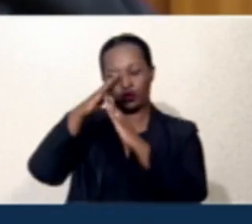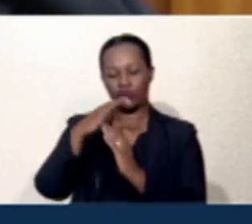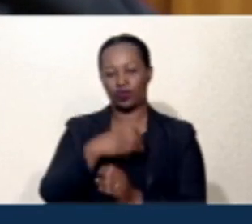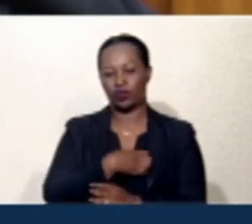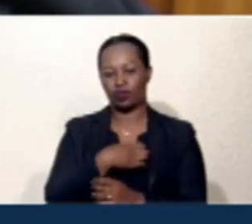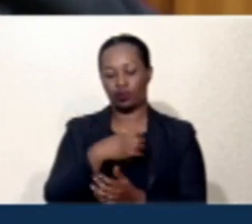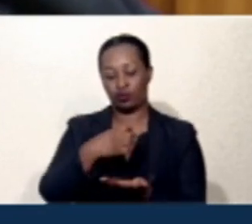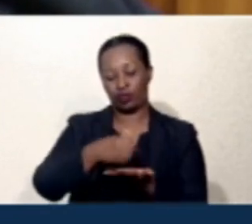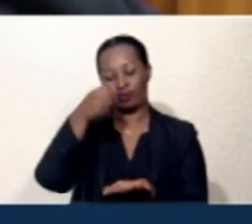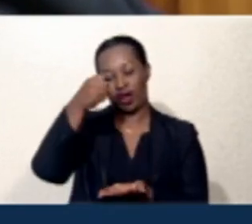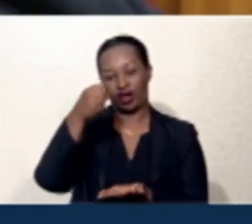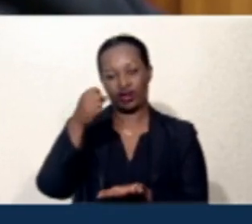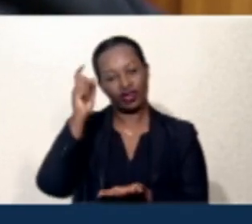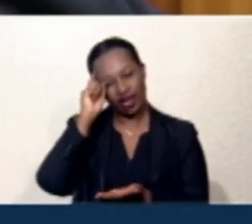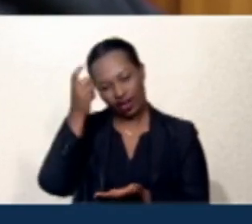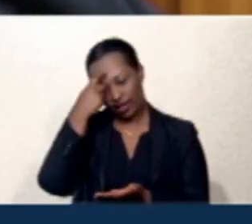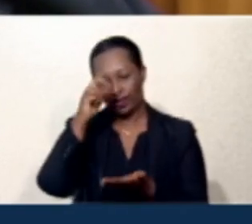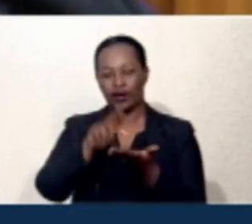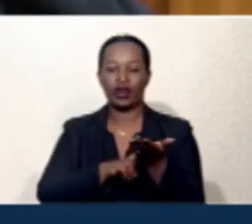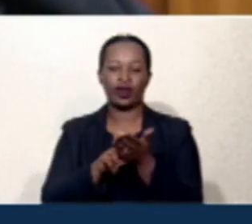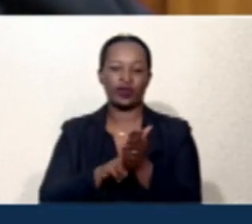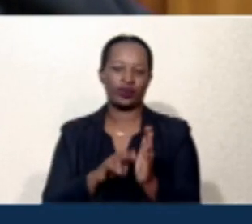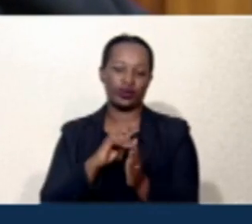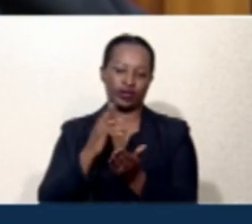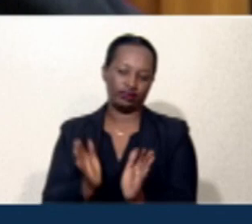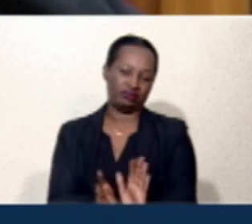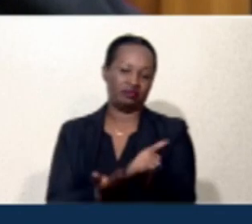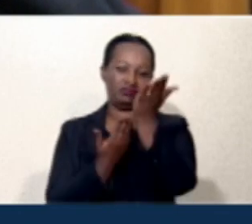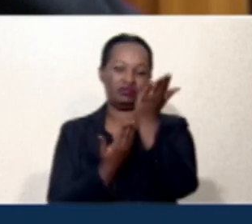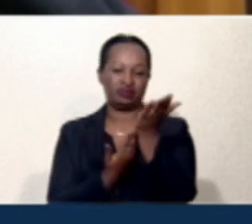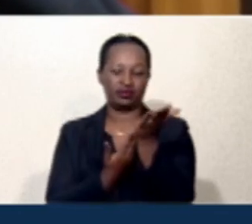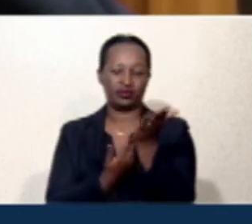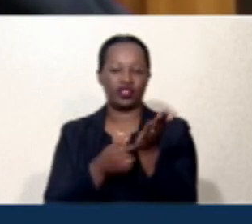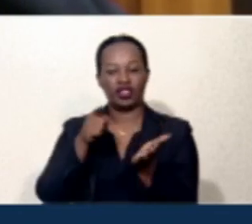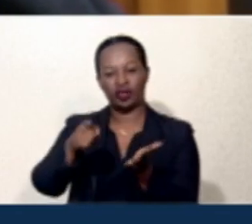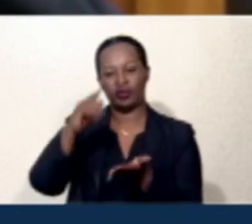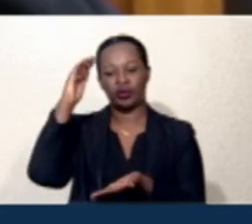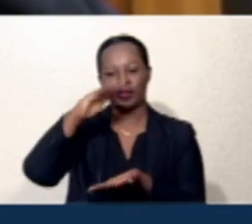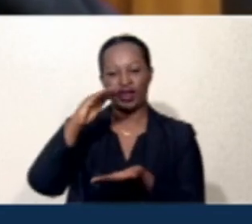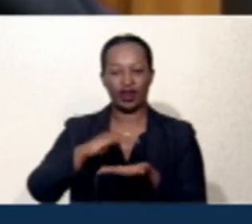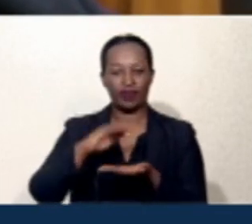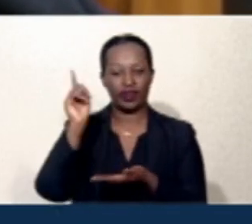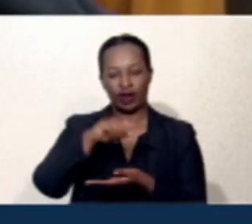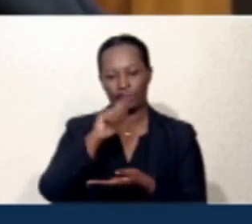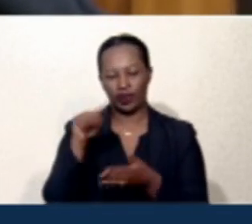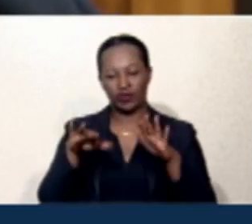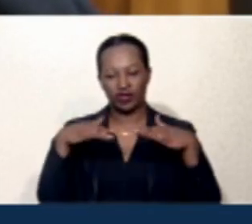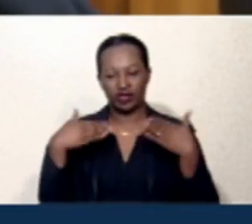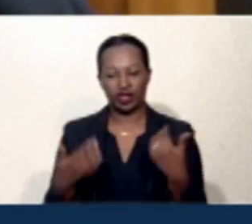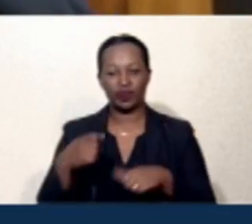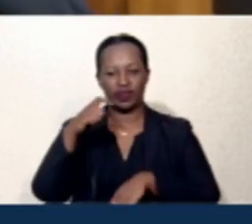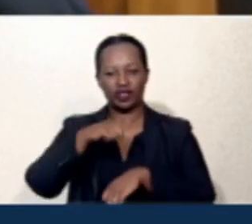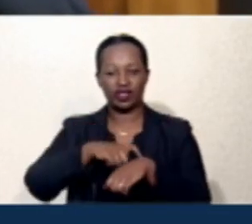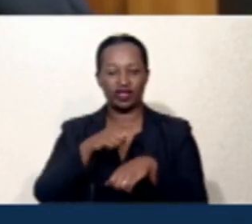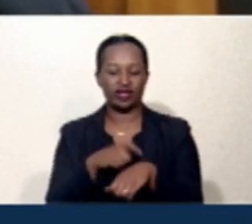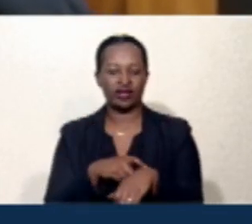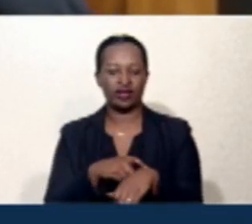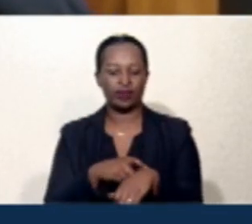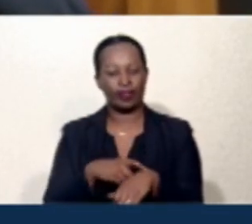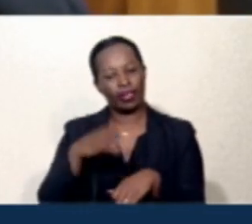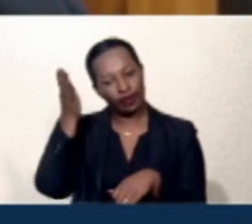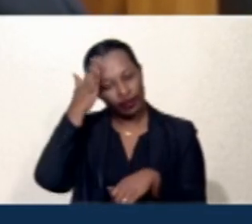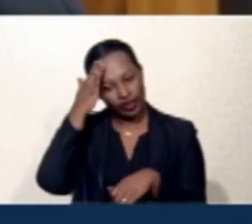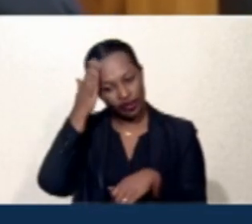leta akaba yayifashisha mu gukora follow up icyo gihe byagabanya amakosa, cyangwa igihe bagiye bazi